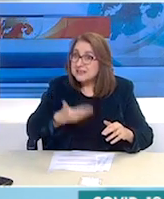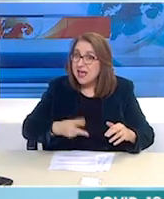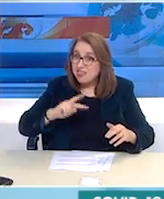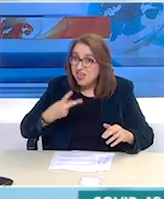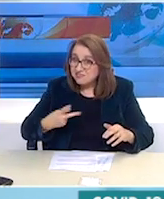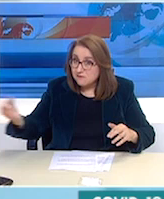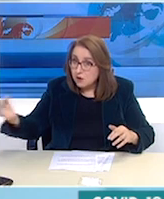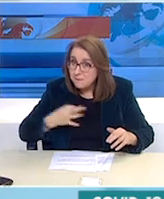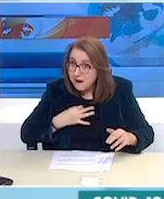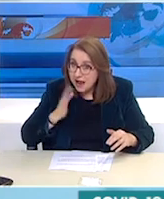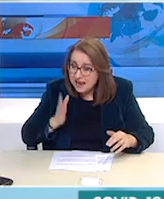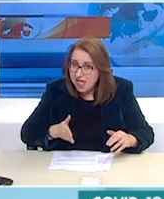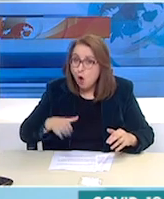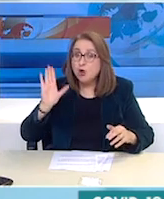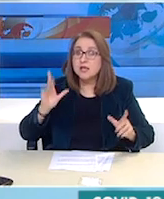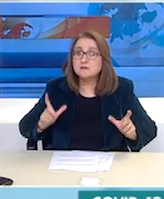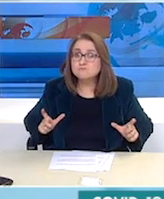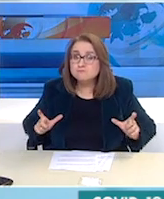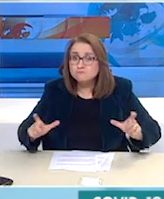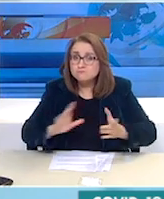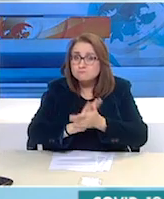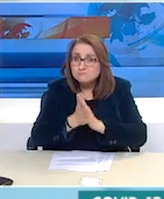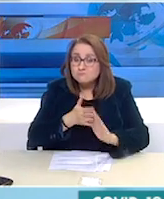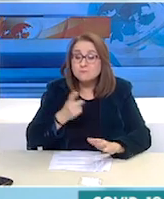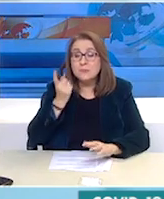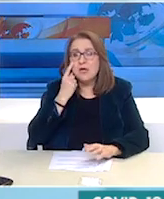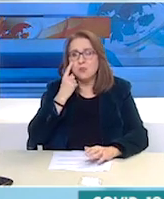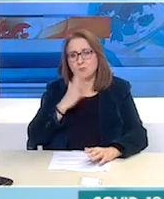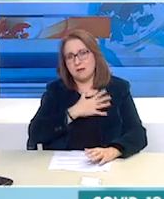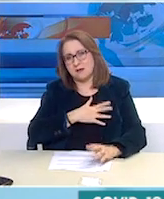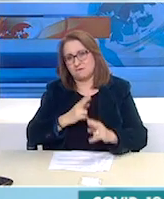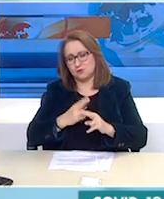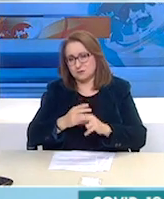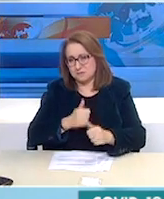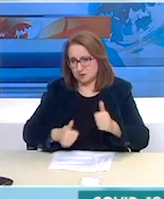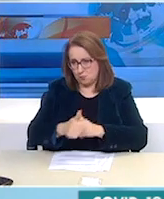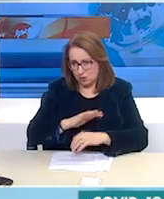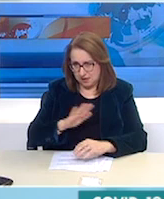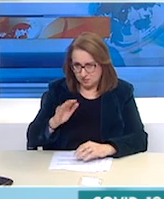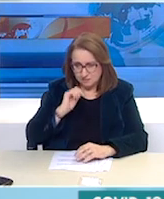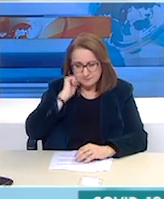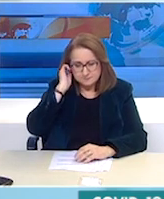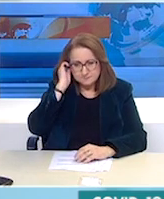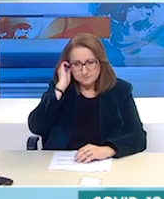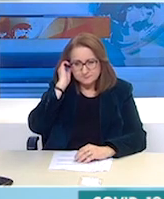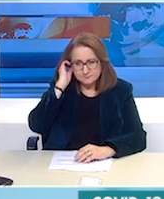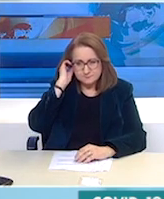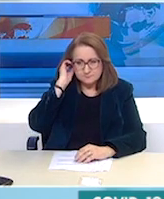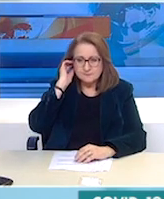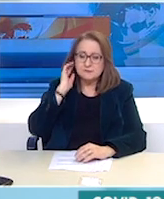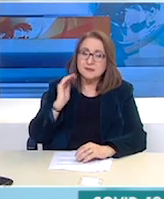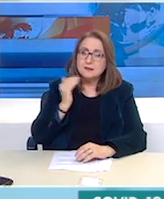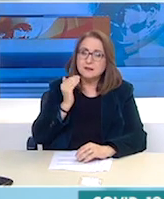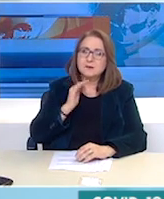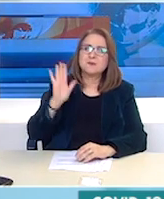Είναι νομίζω πολύ αρχικές παρατηρήσεις και έχουν να κάνουν κυρίως με θέματα επιστημονικά. Δεν θα πρέπει να βιαστούμε